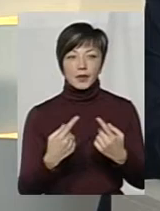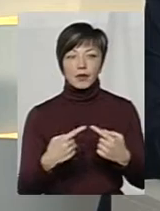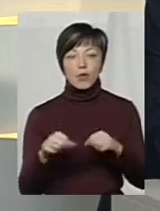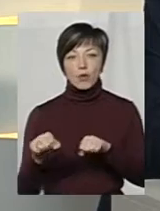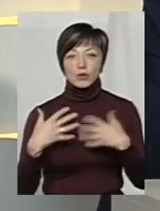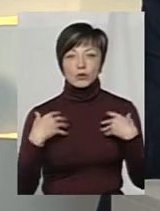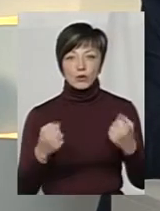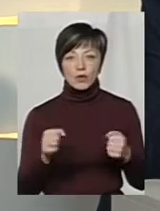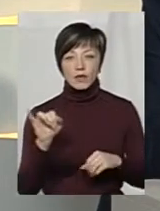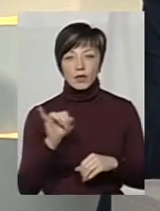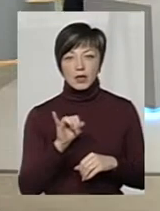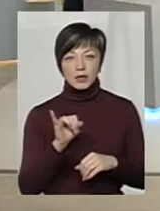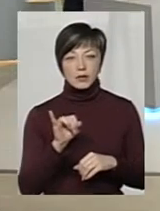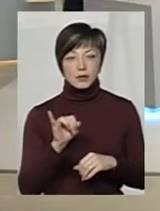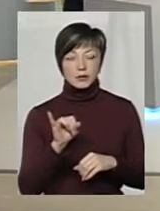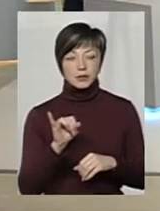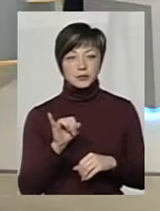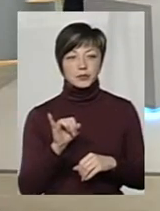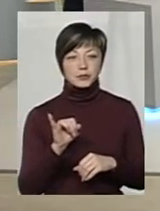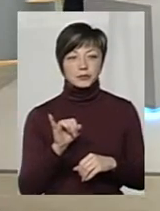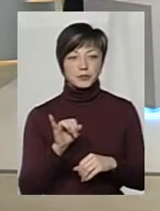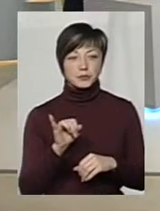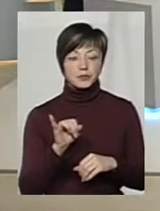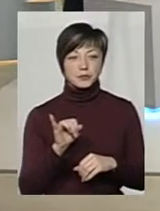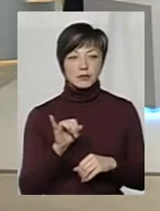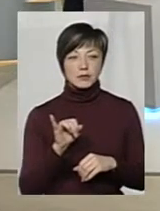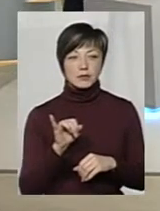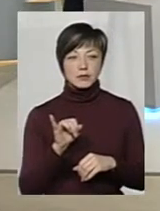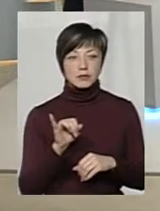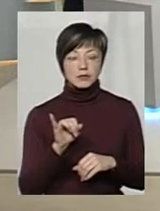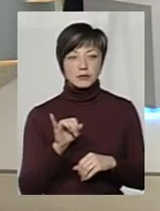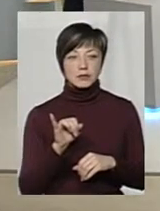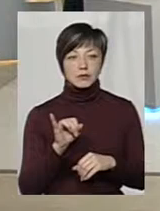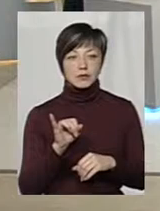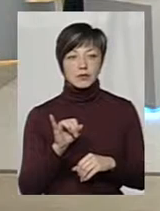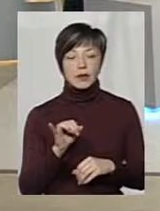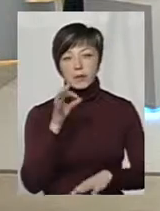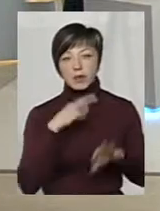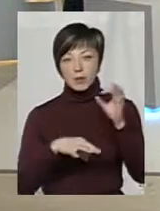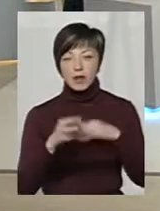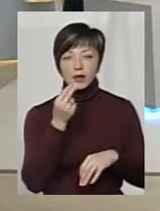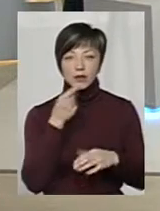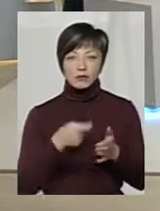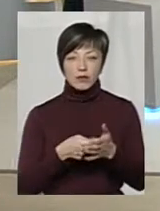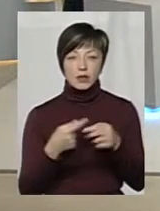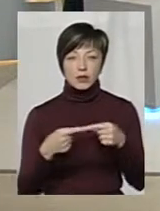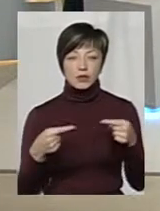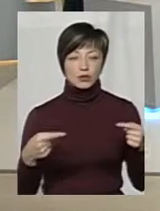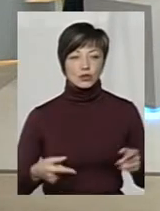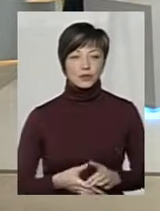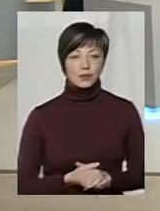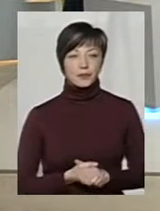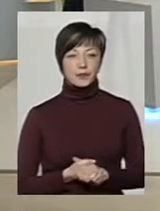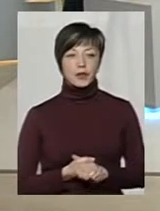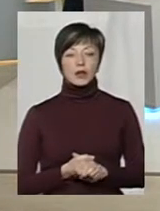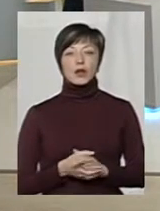і будуть мати напрямок захищений по медикаментах, по харчуванню і таке інше.